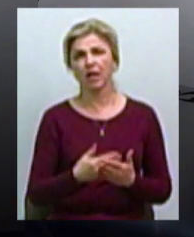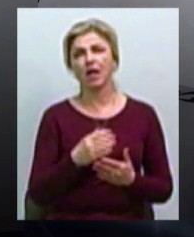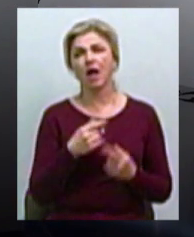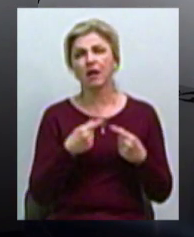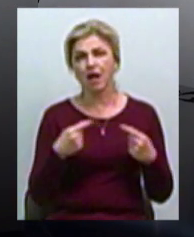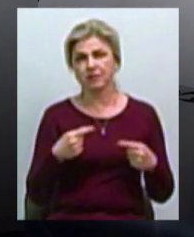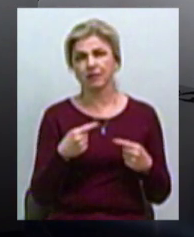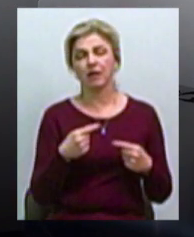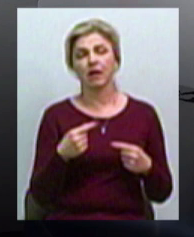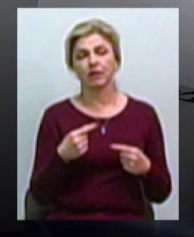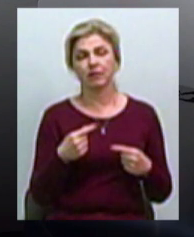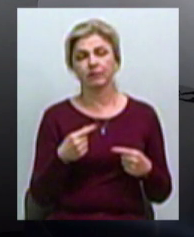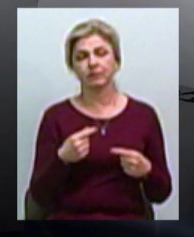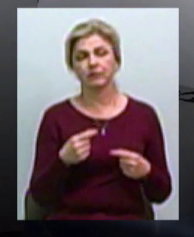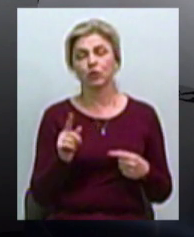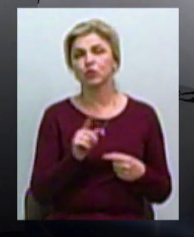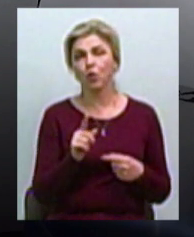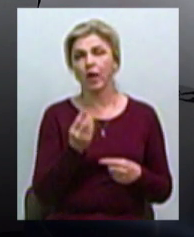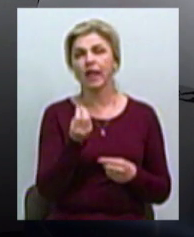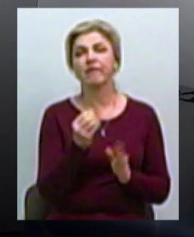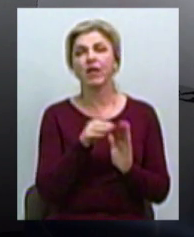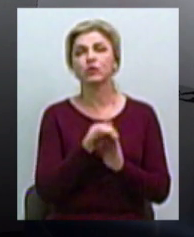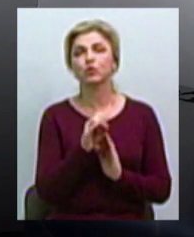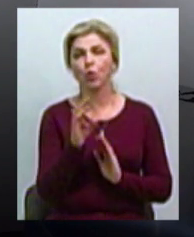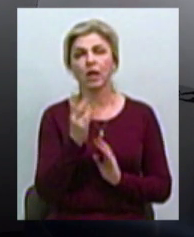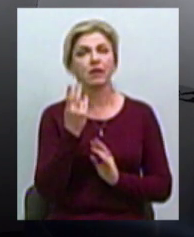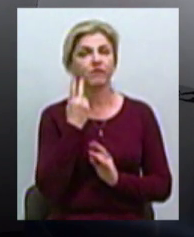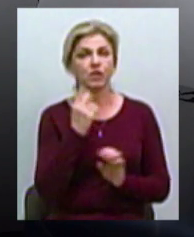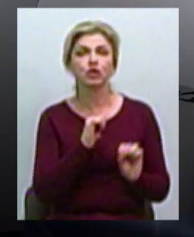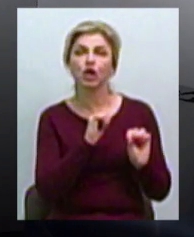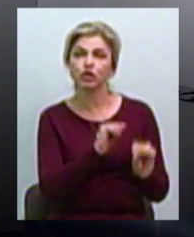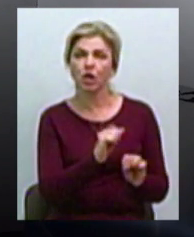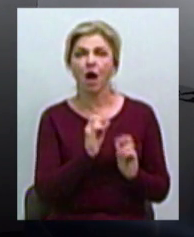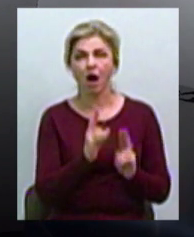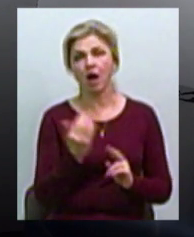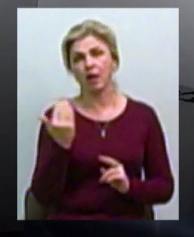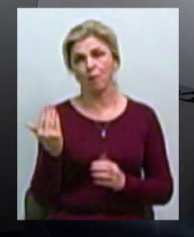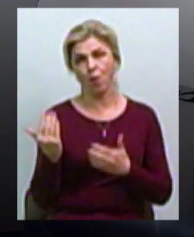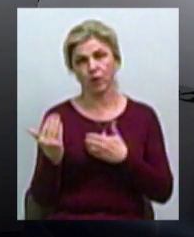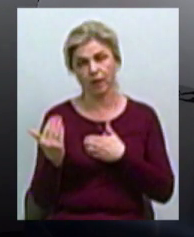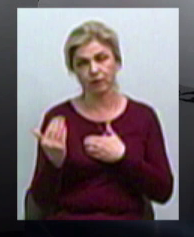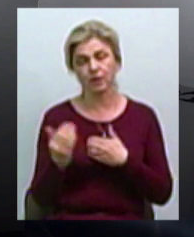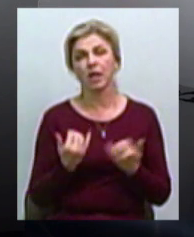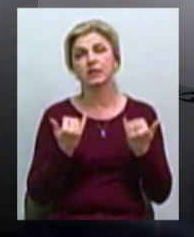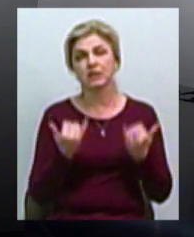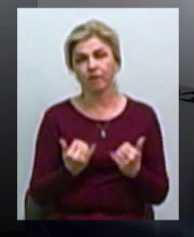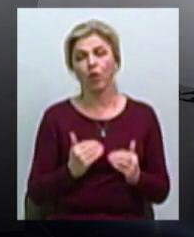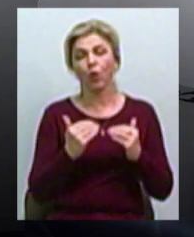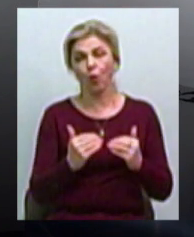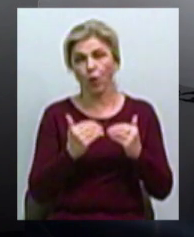інше, про те, що інвестор не завжди захищений так, як йому хотілося б. Сьогодні певні кроки в